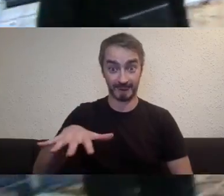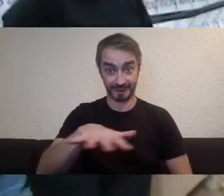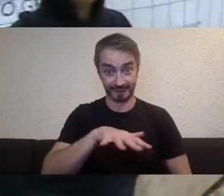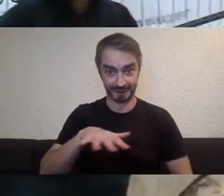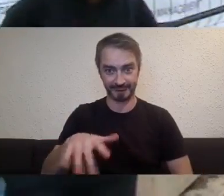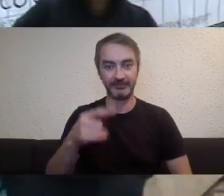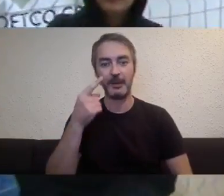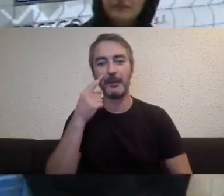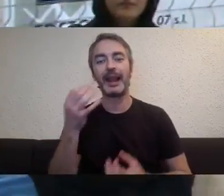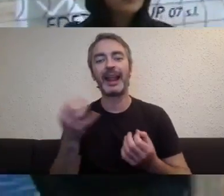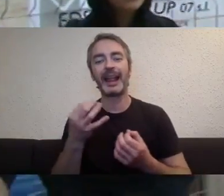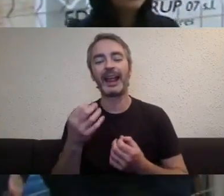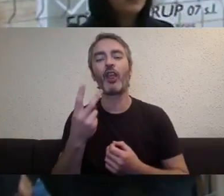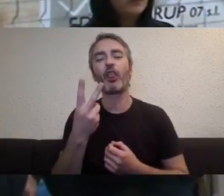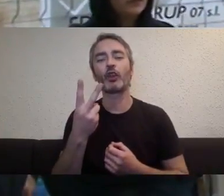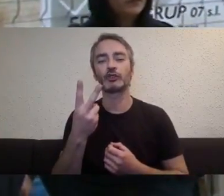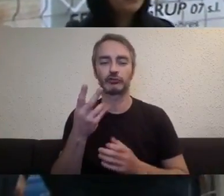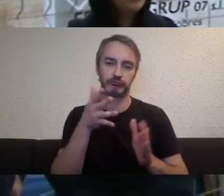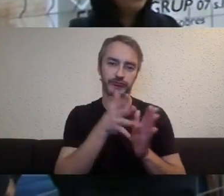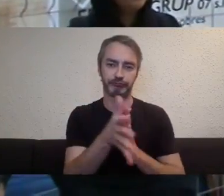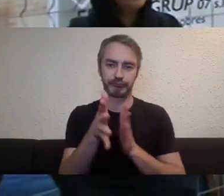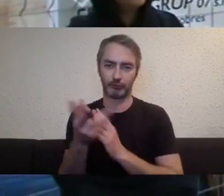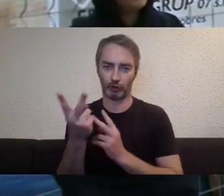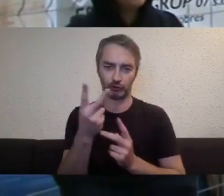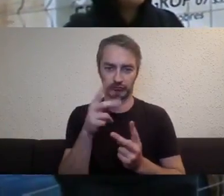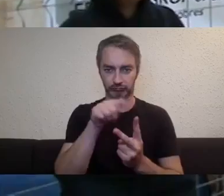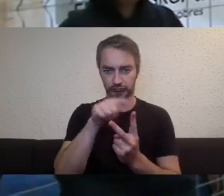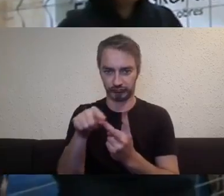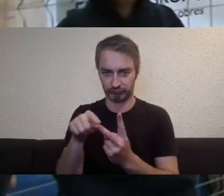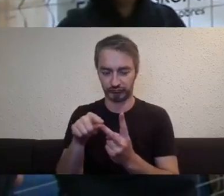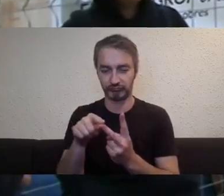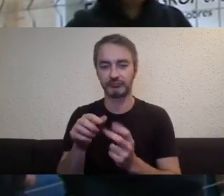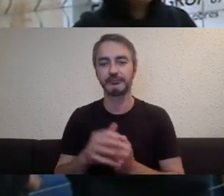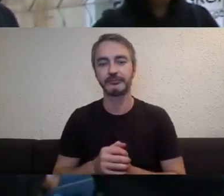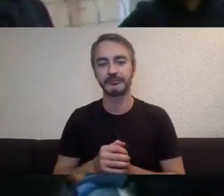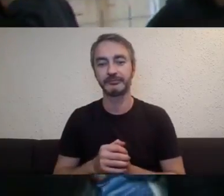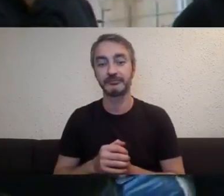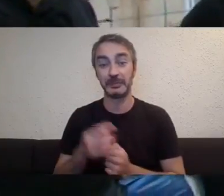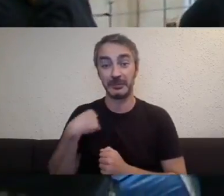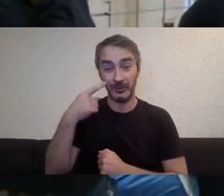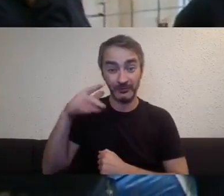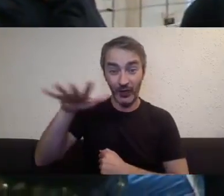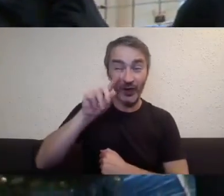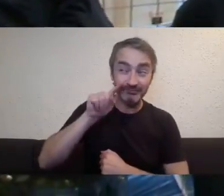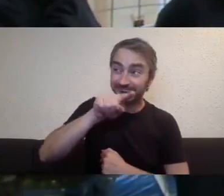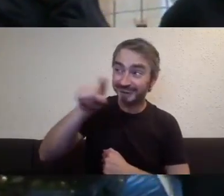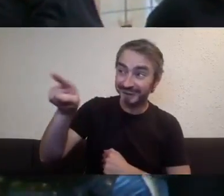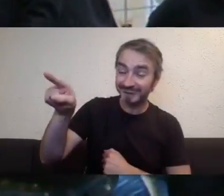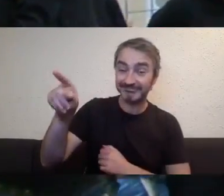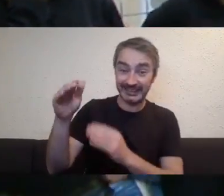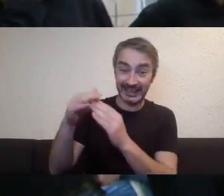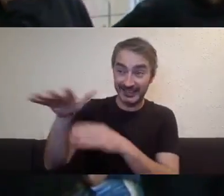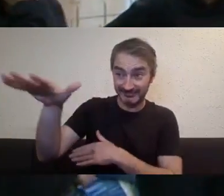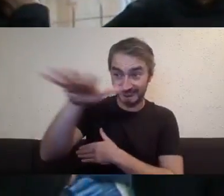Bueno, aquí repassarem dues històries del barri, una que serien totes aquestes cases